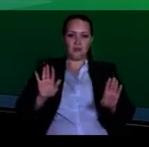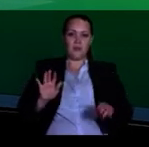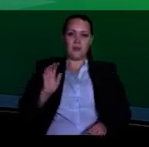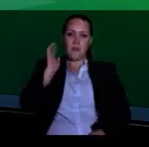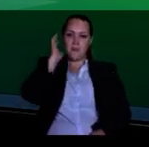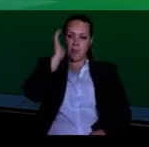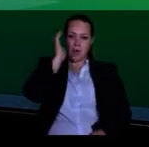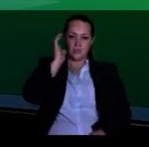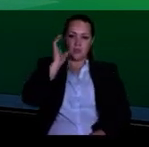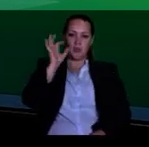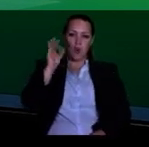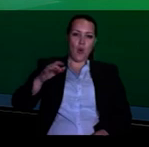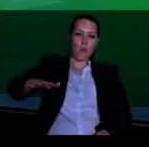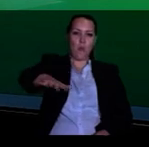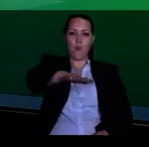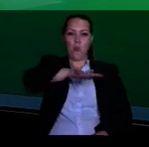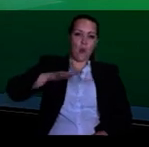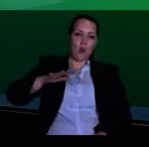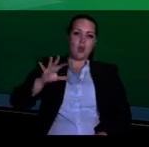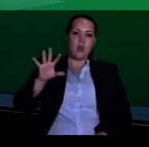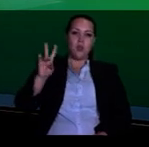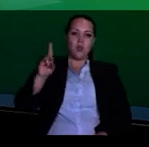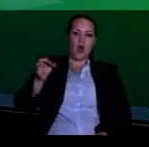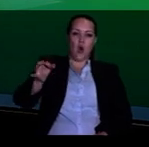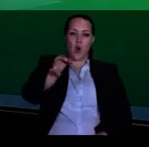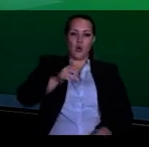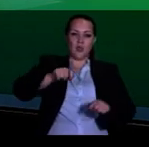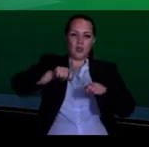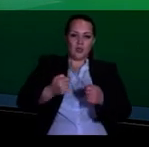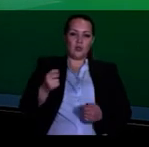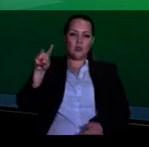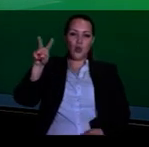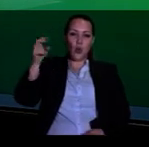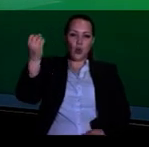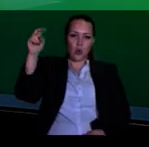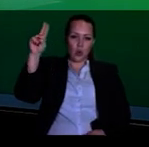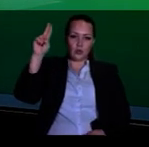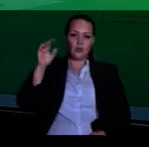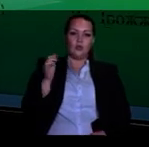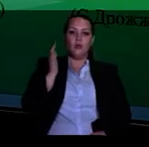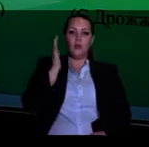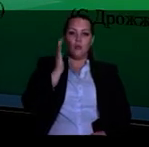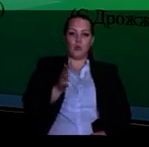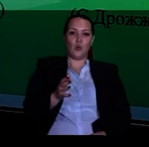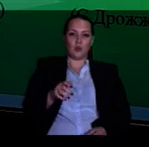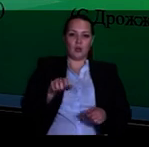поле. На озерах треснул лед, будто